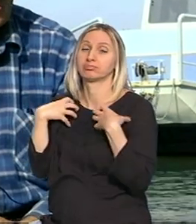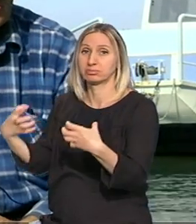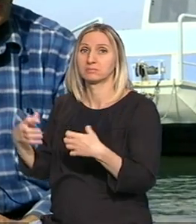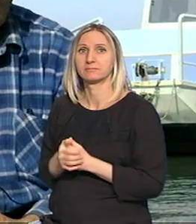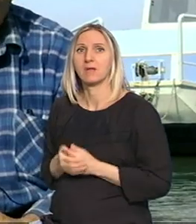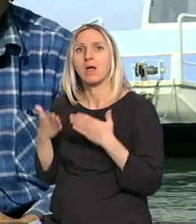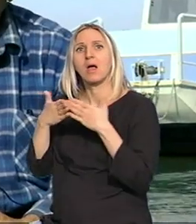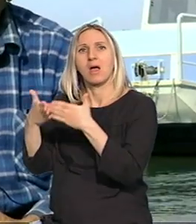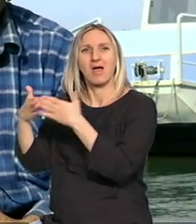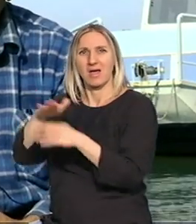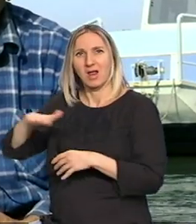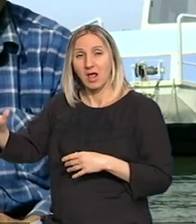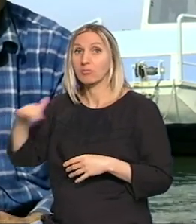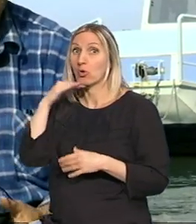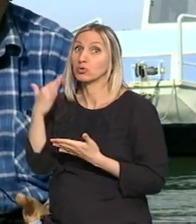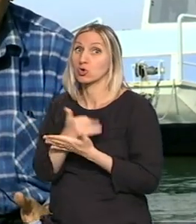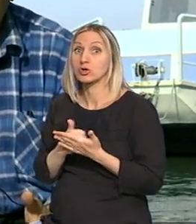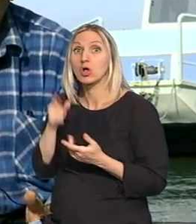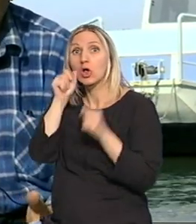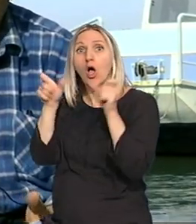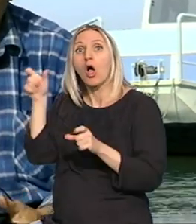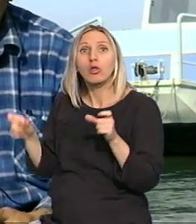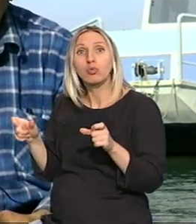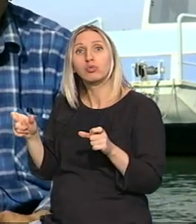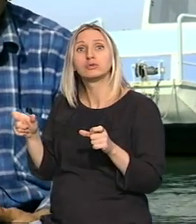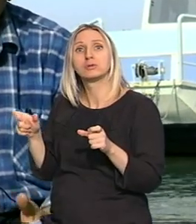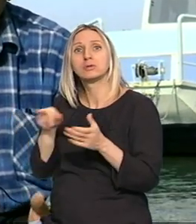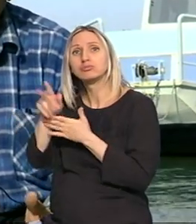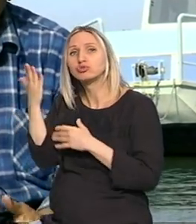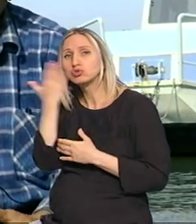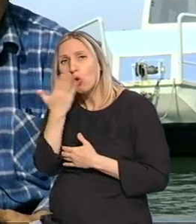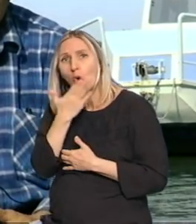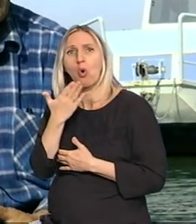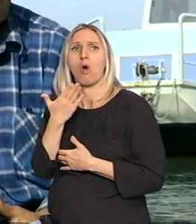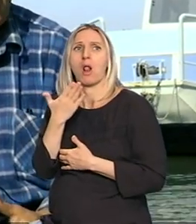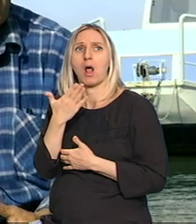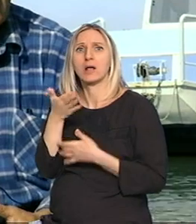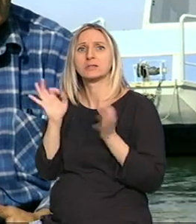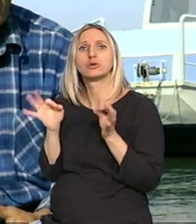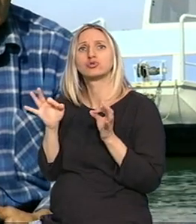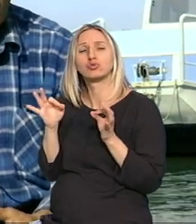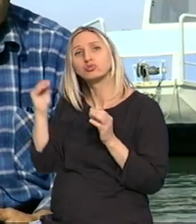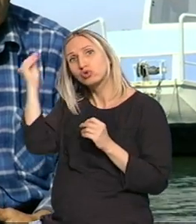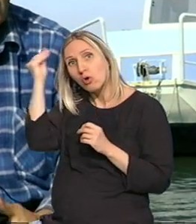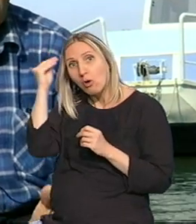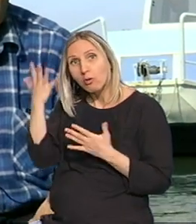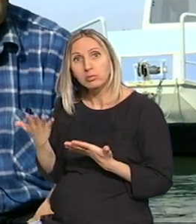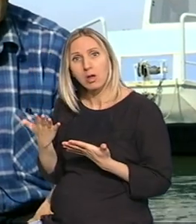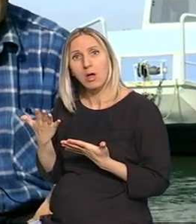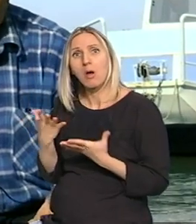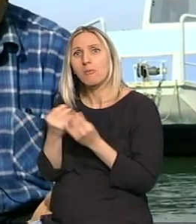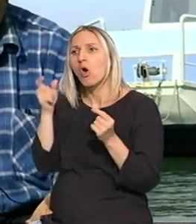ljudi školuju, da se stručno sposobe. Recimo, ja znam da su ljudi iz Dubravice.